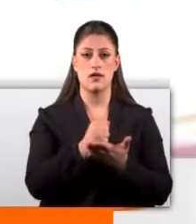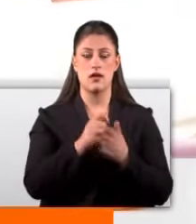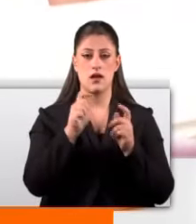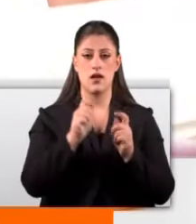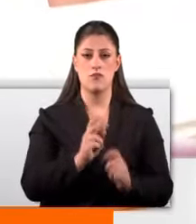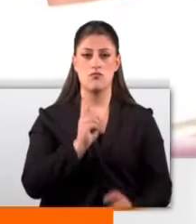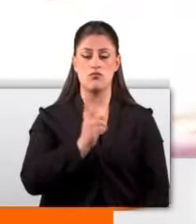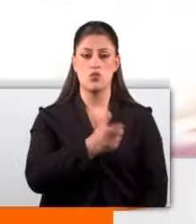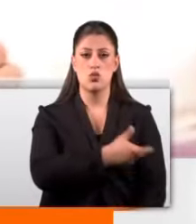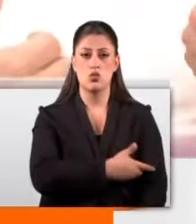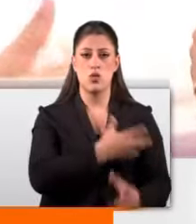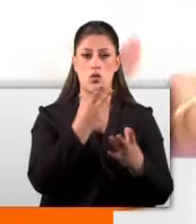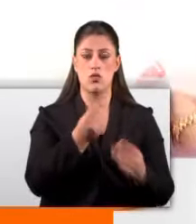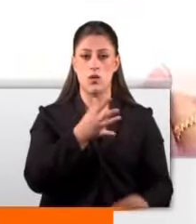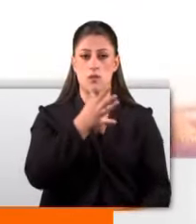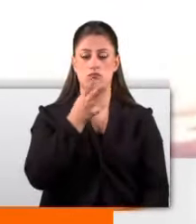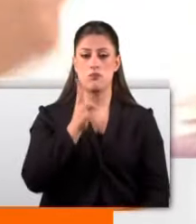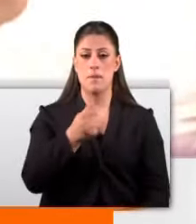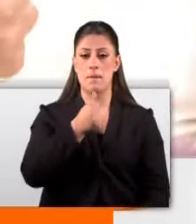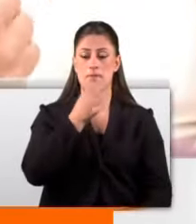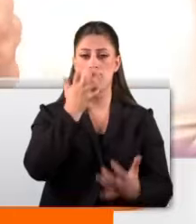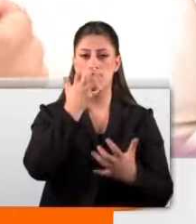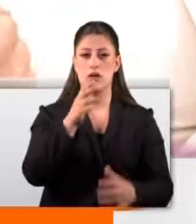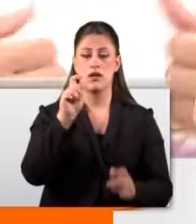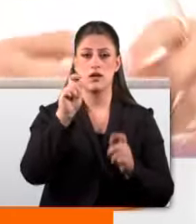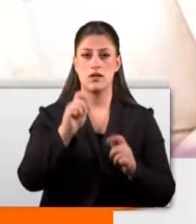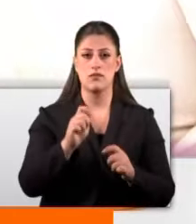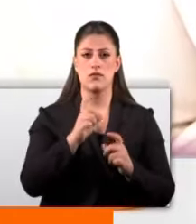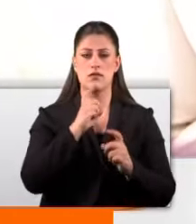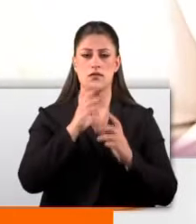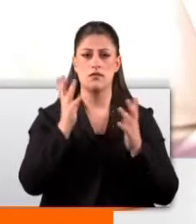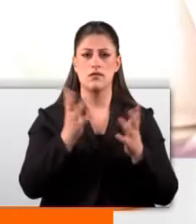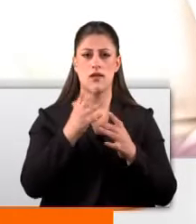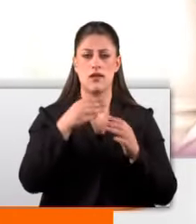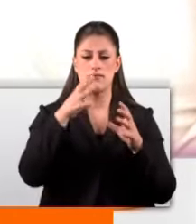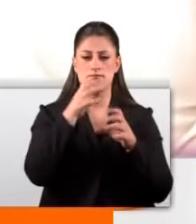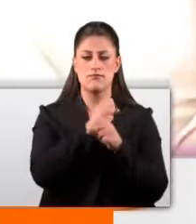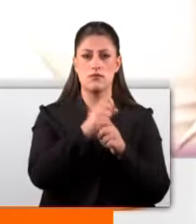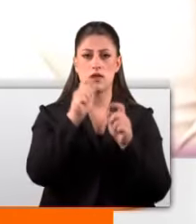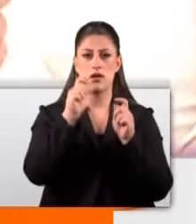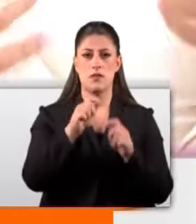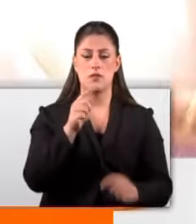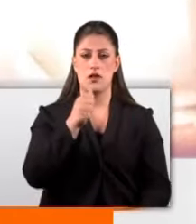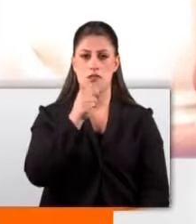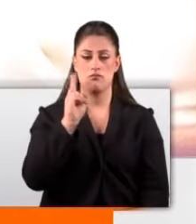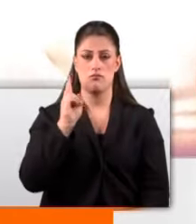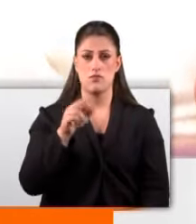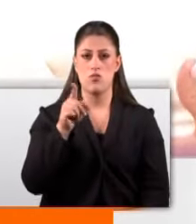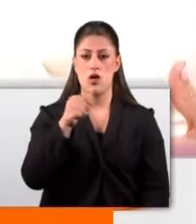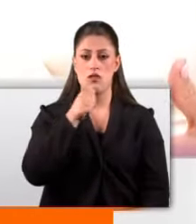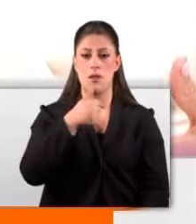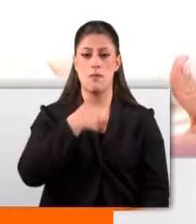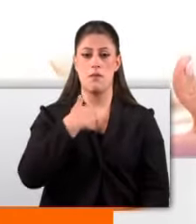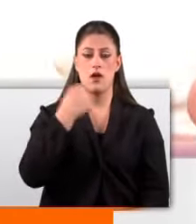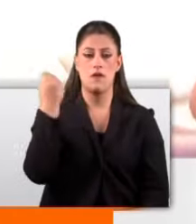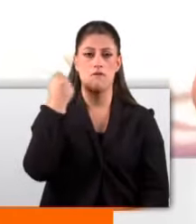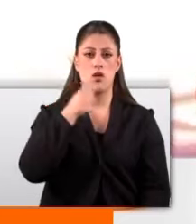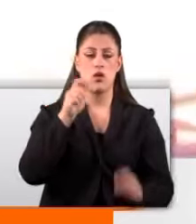yurtta olduğunu bilen, sana babalık yapan ve bu sırrı yıllarca saklayan bir Veli Mert. Hı hı. Şimdi sen diyorsun ki bu adam bana şiddet